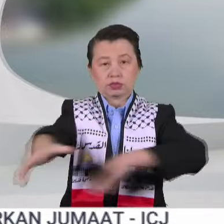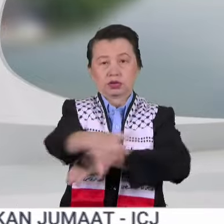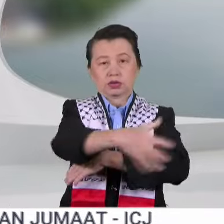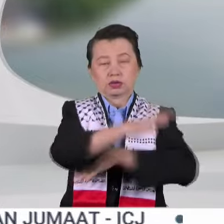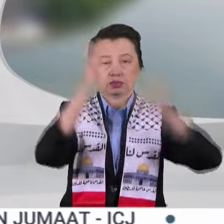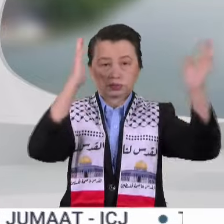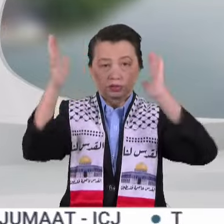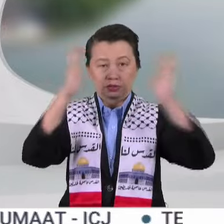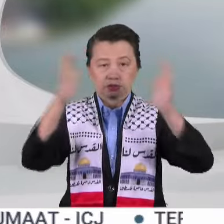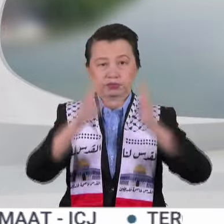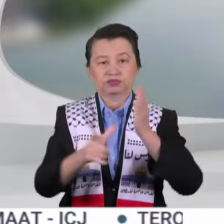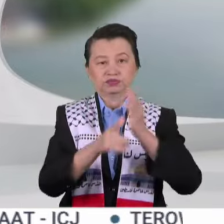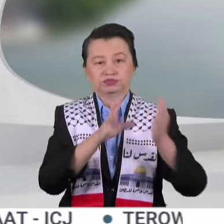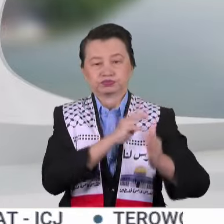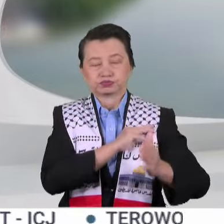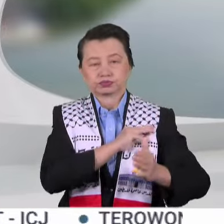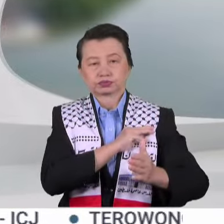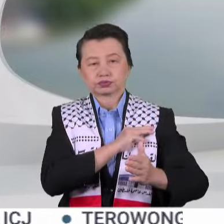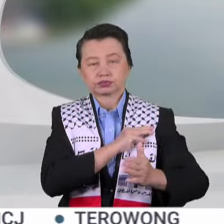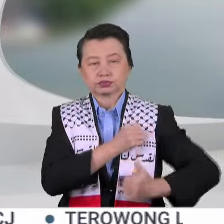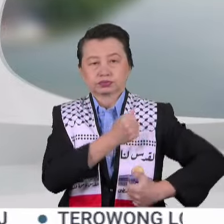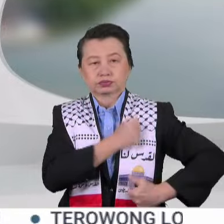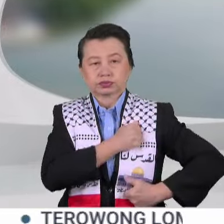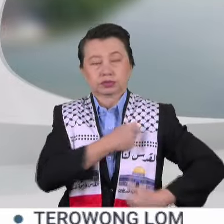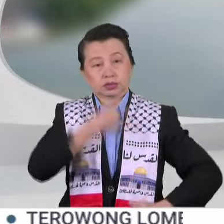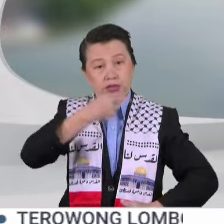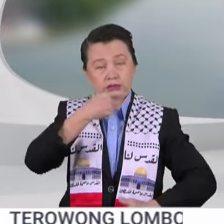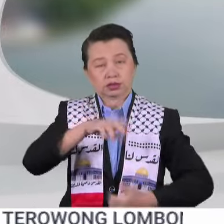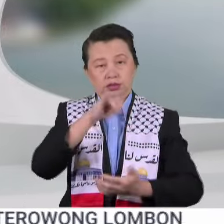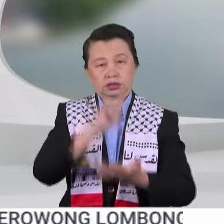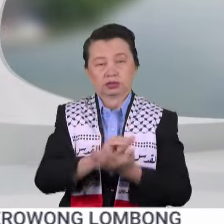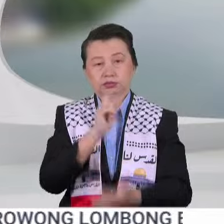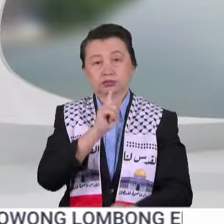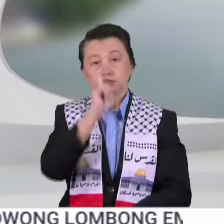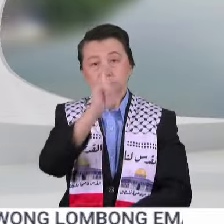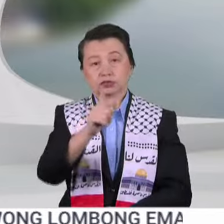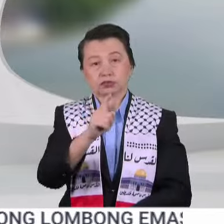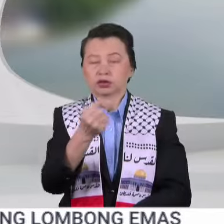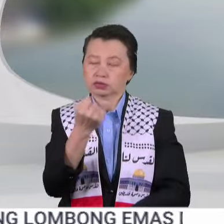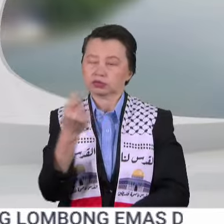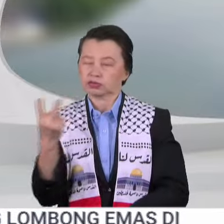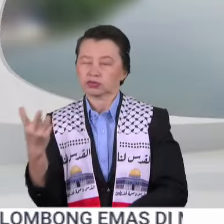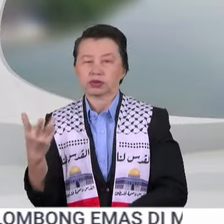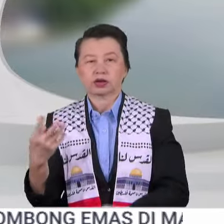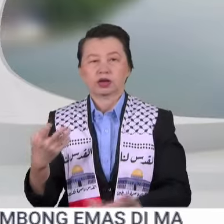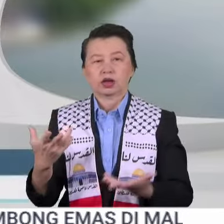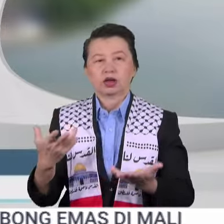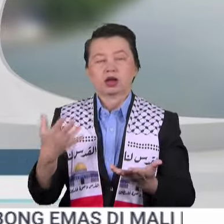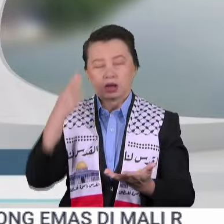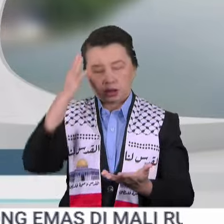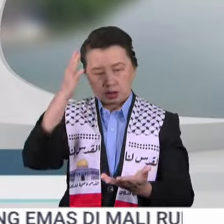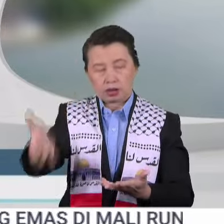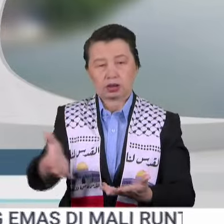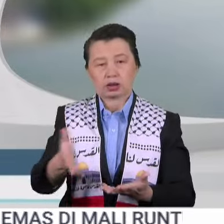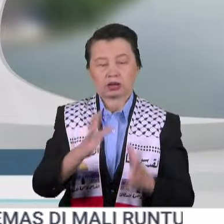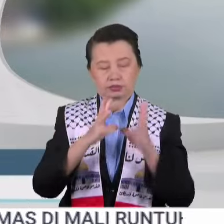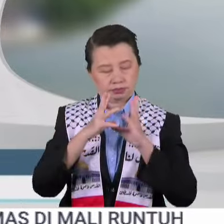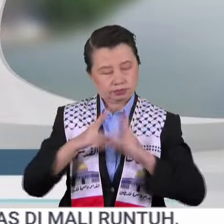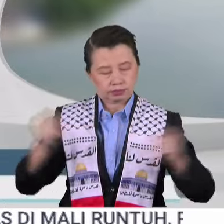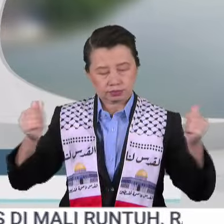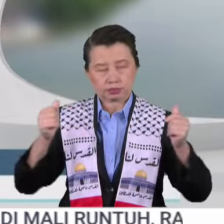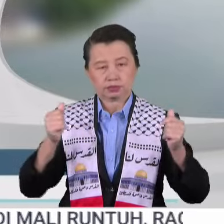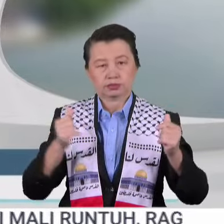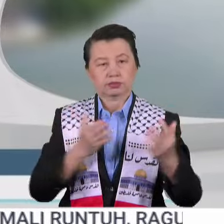negara. Timbalan Menteri Pertahanan Adli Zahari berkata perkara itu sememangnya antara beberapa perkara yang akan